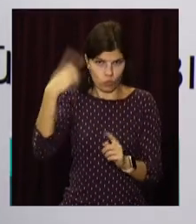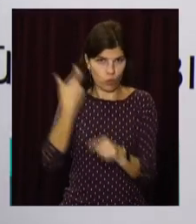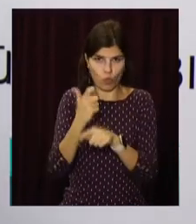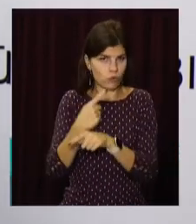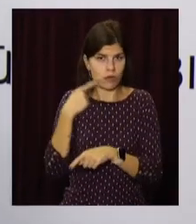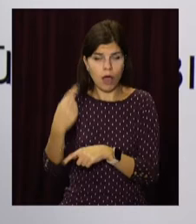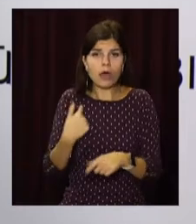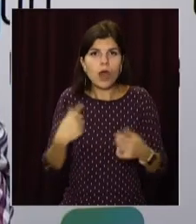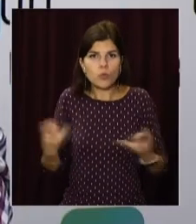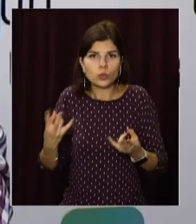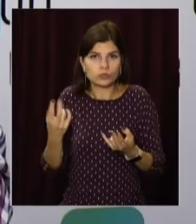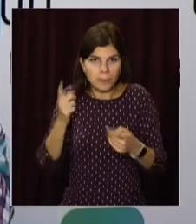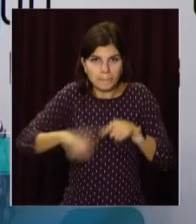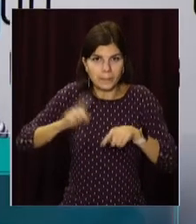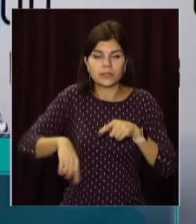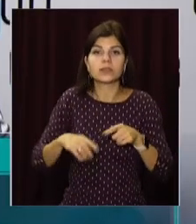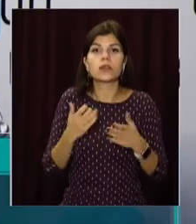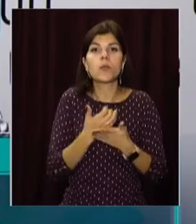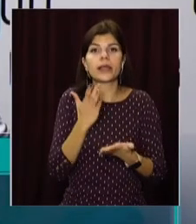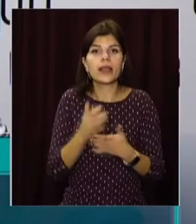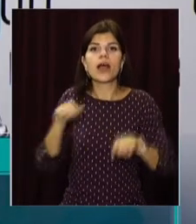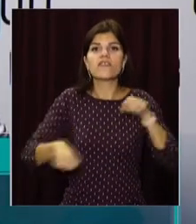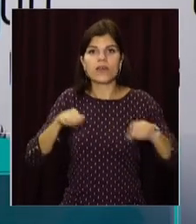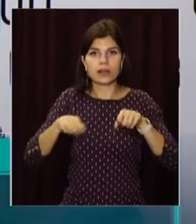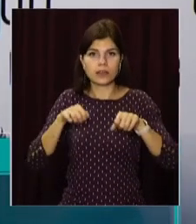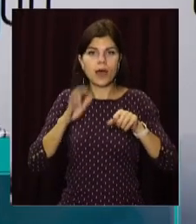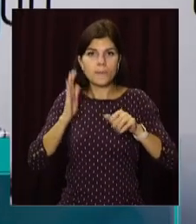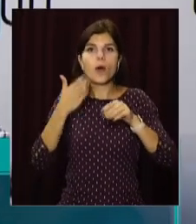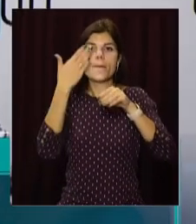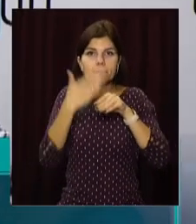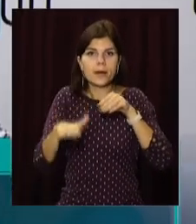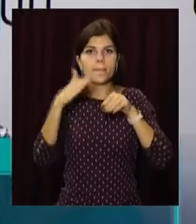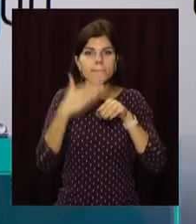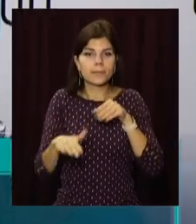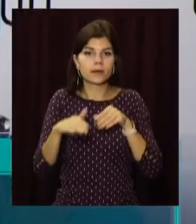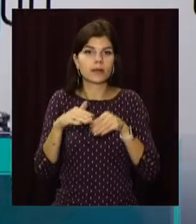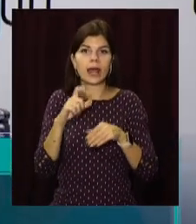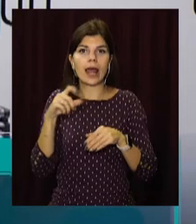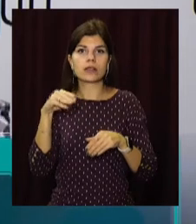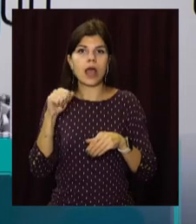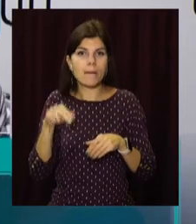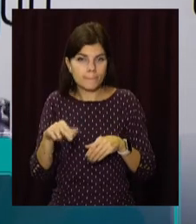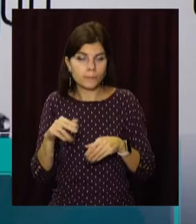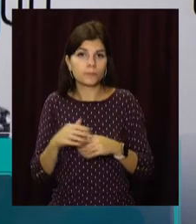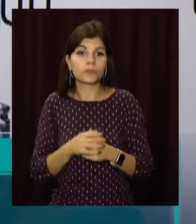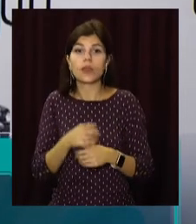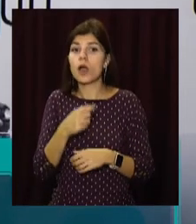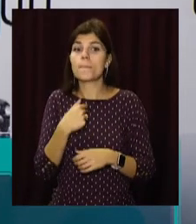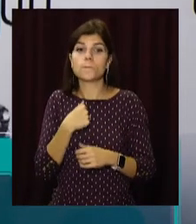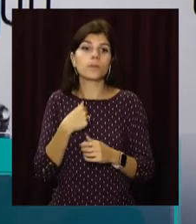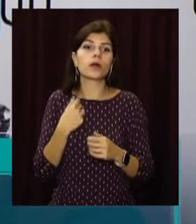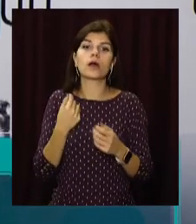будет разбита на этапы. Мы, можливо, не специалисты в плануванні чи створенні схем, але ми